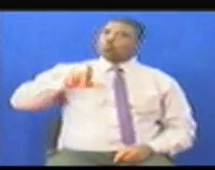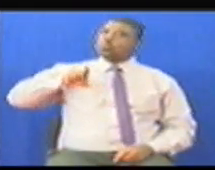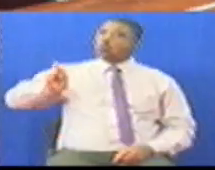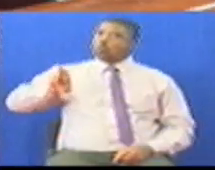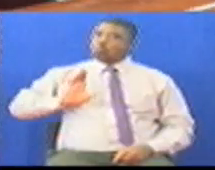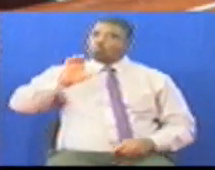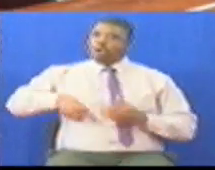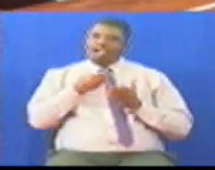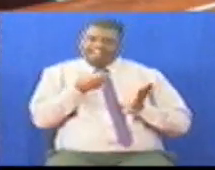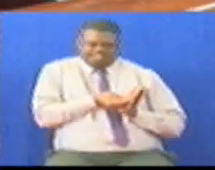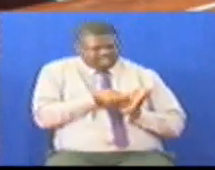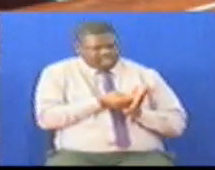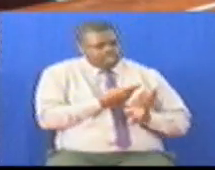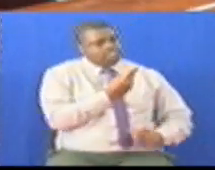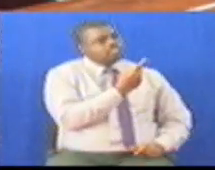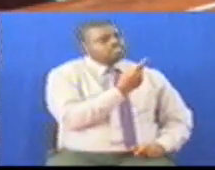wa fedha